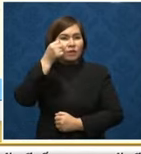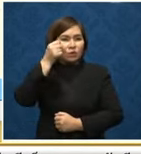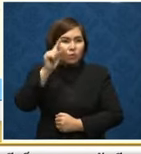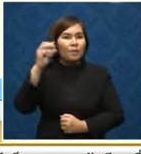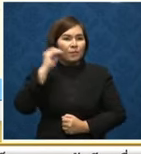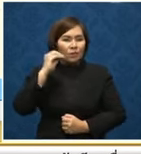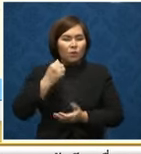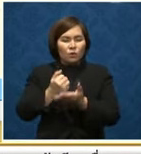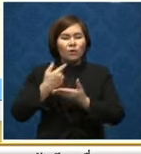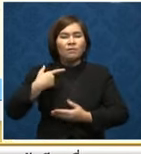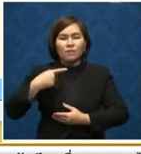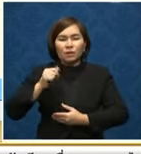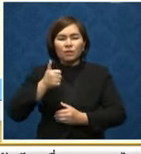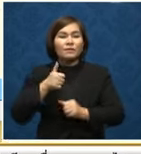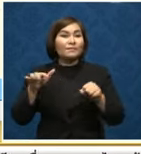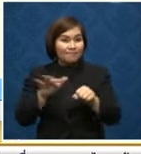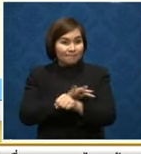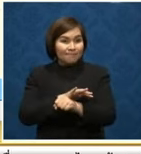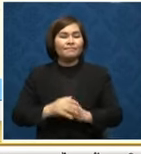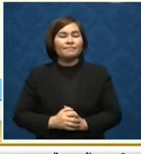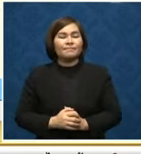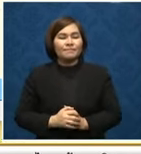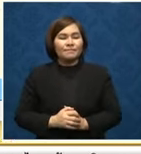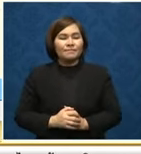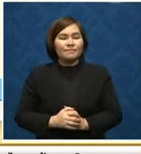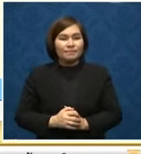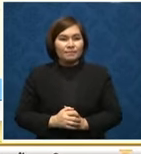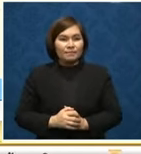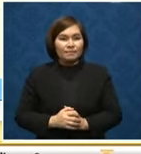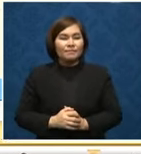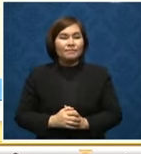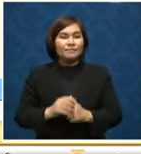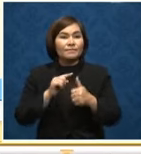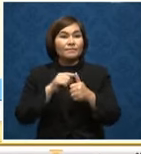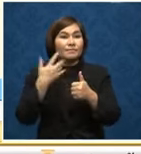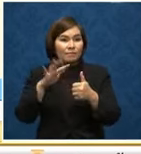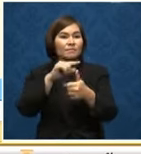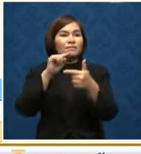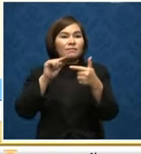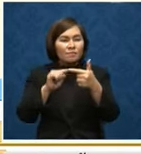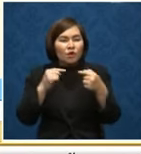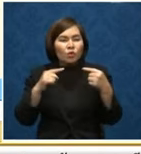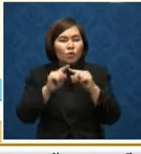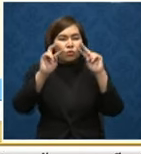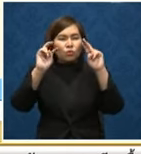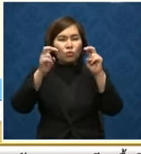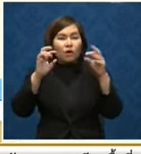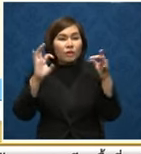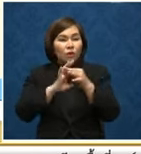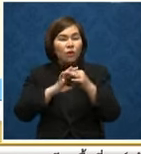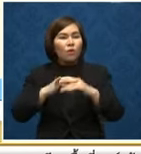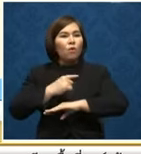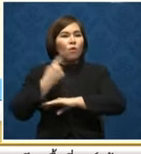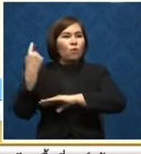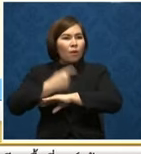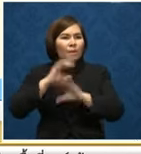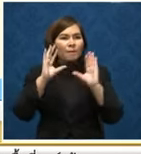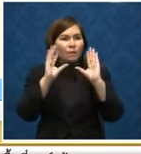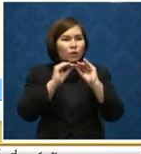ชน์มากขึ้นอย่างมหาศาลในประเด็นแรกก่อนนะครับประเด็นที่2ในเรื่องของการถกเถียงในเรื่องของกรอบวันการประ